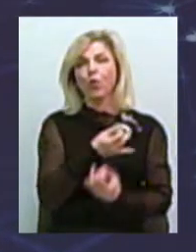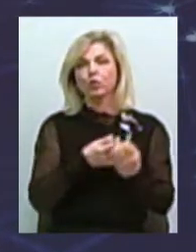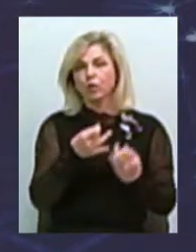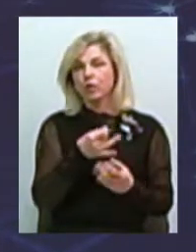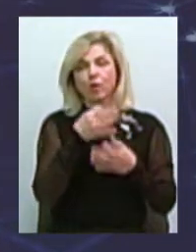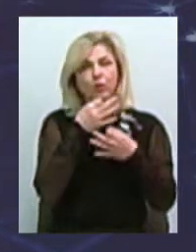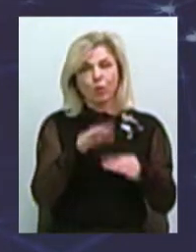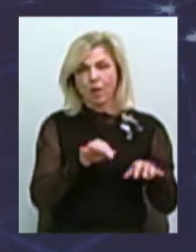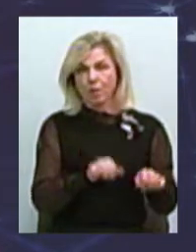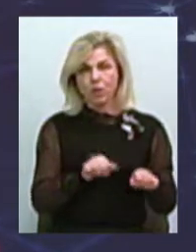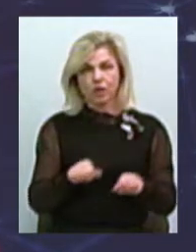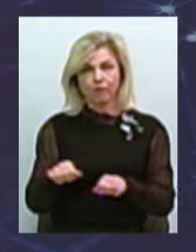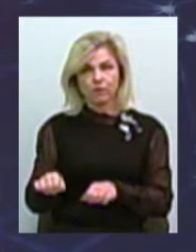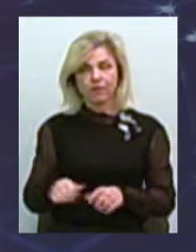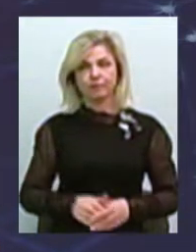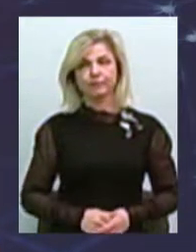будь-якій можливості.